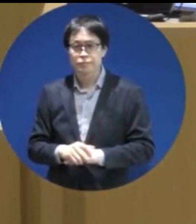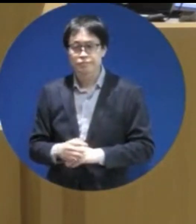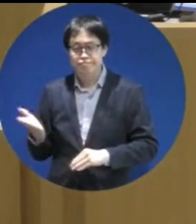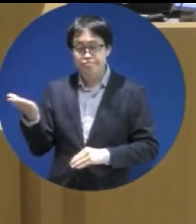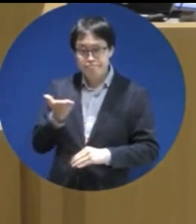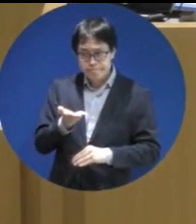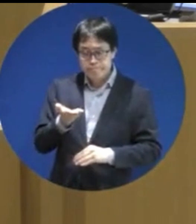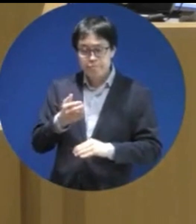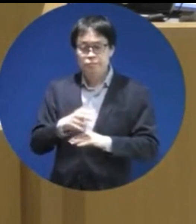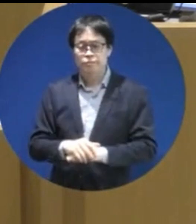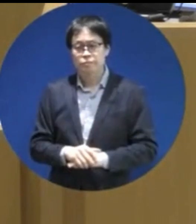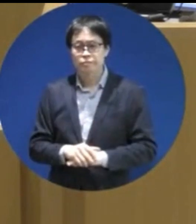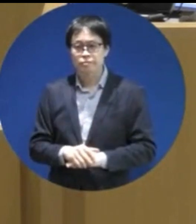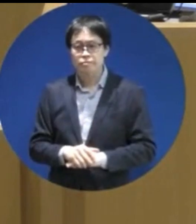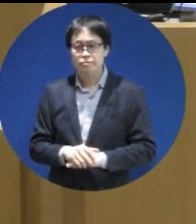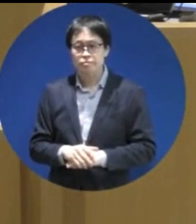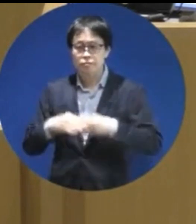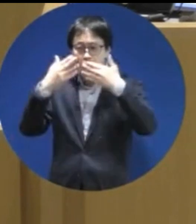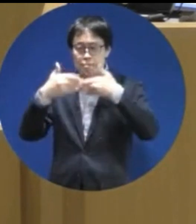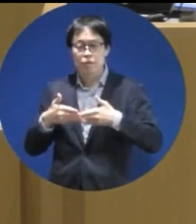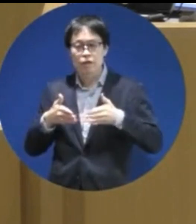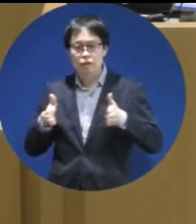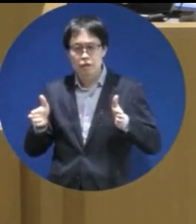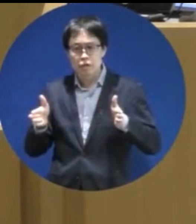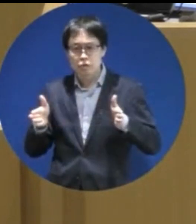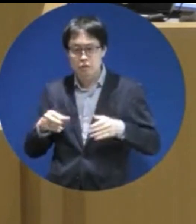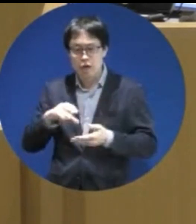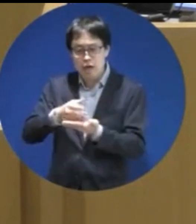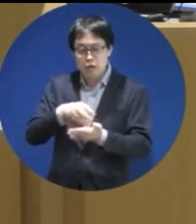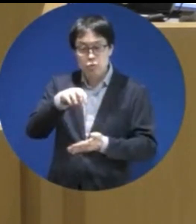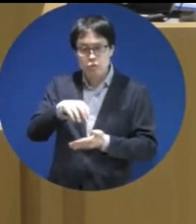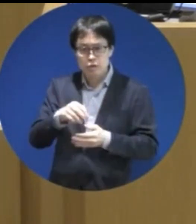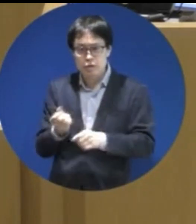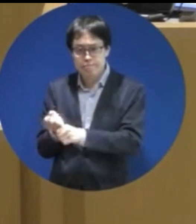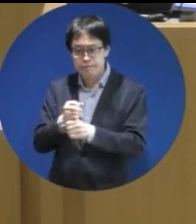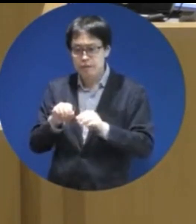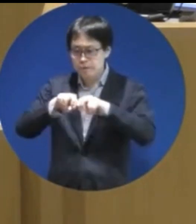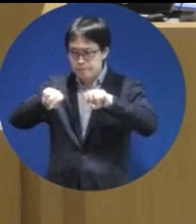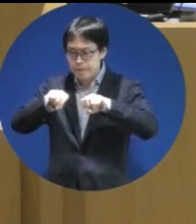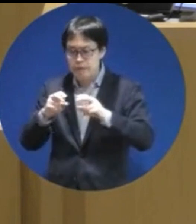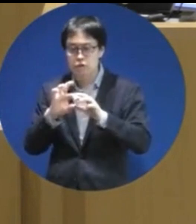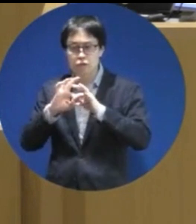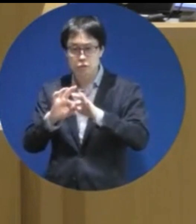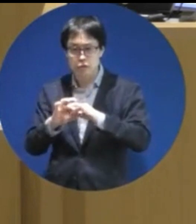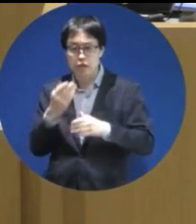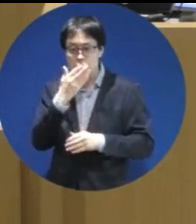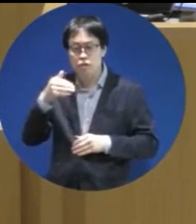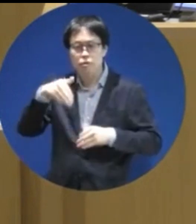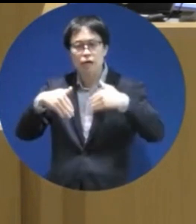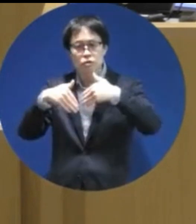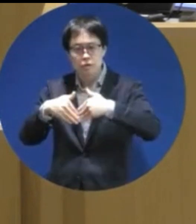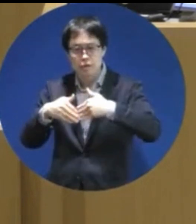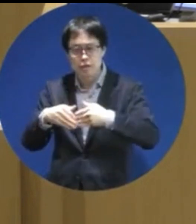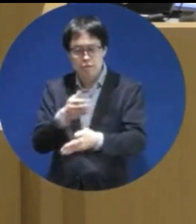次のテーマに移ります。バリアフリーな都市整備や再開発についてです。渋谷区は多様性